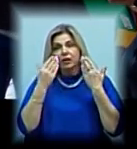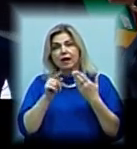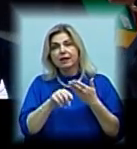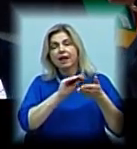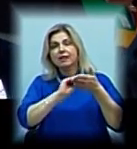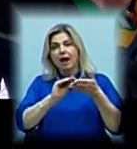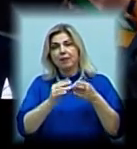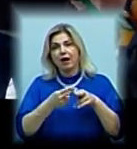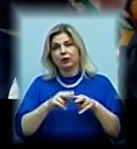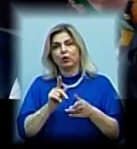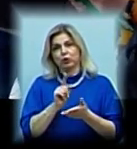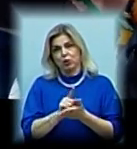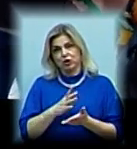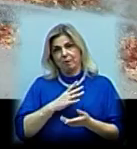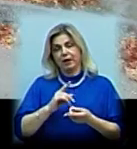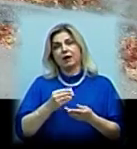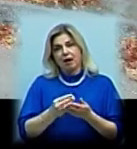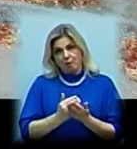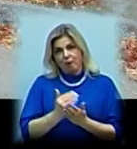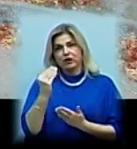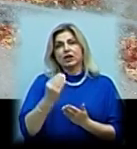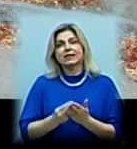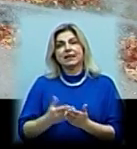які повинні піднімати цінності.